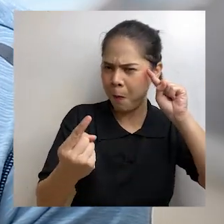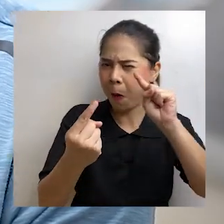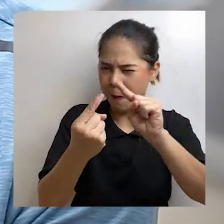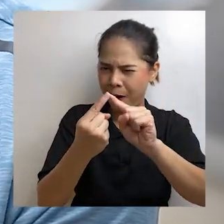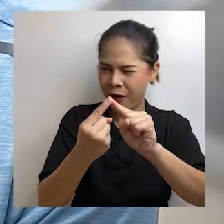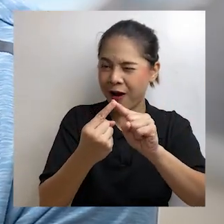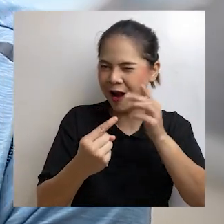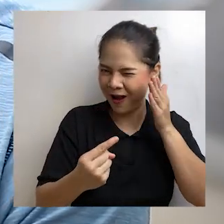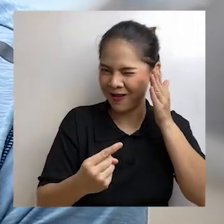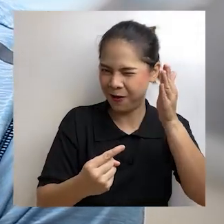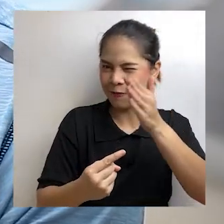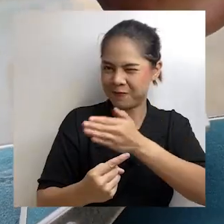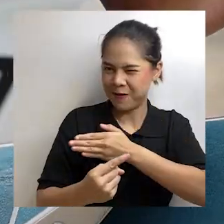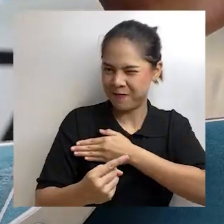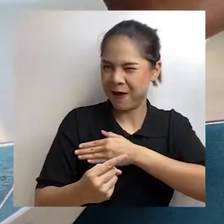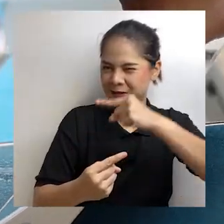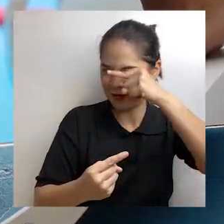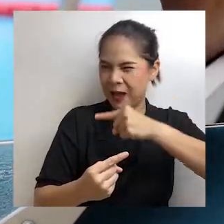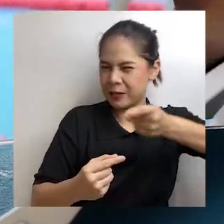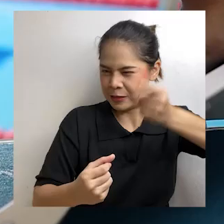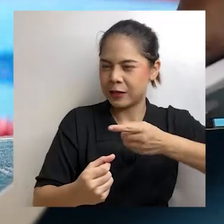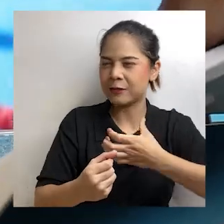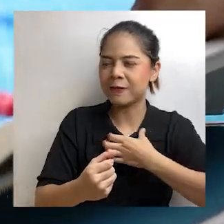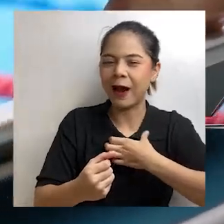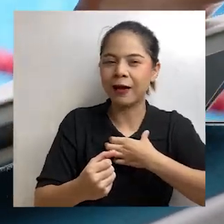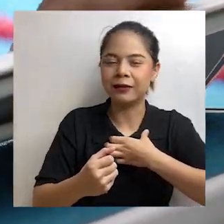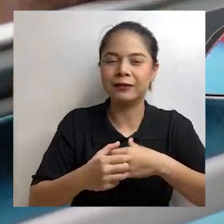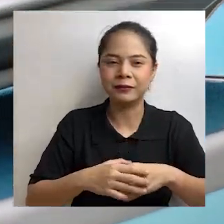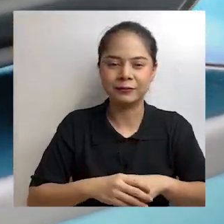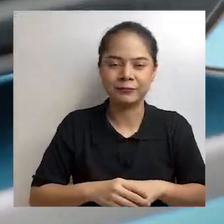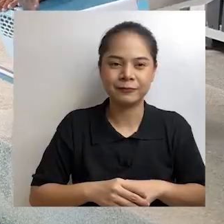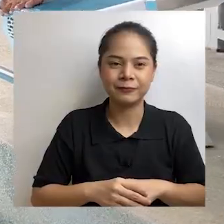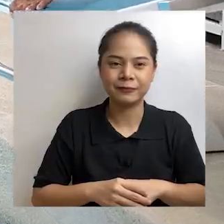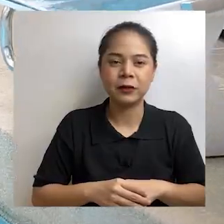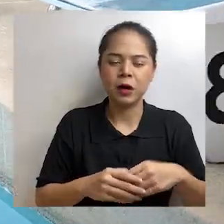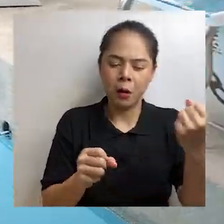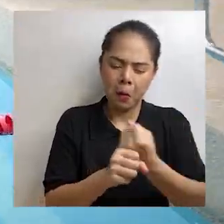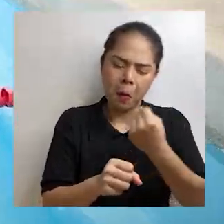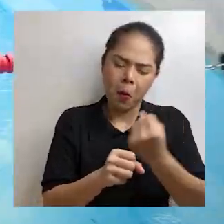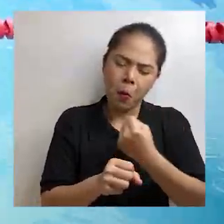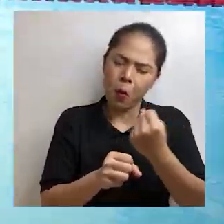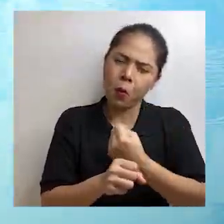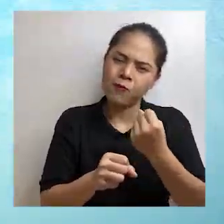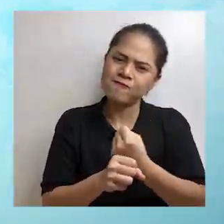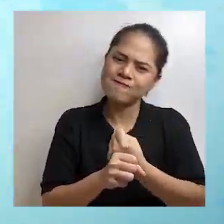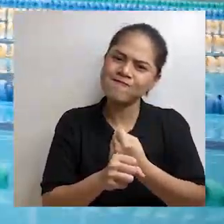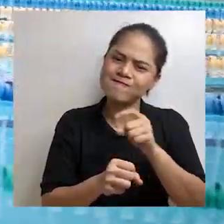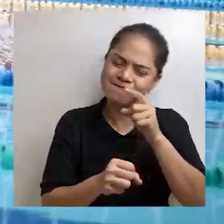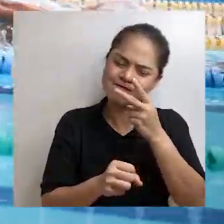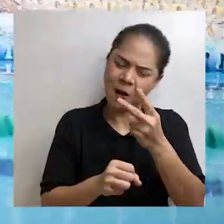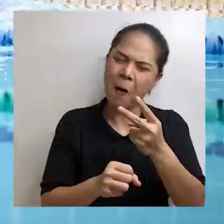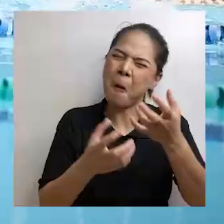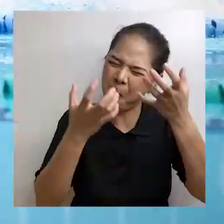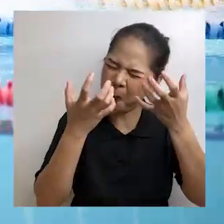วันหนึ่งเราจะต้องติดทีมชาติให้ได้การฝึกซ้อมนี่ถือว่าอยู่ในระดับ